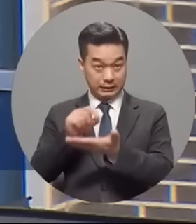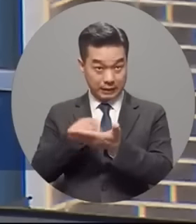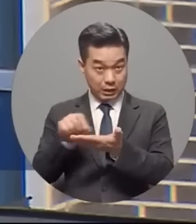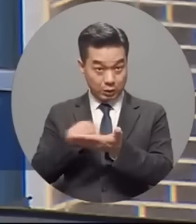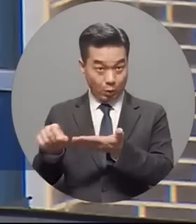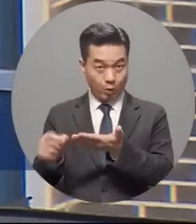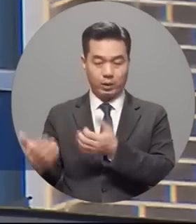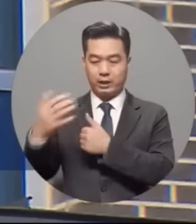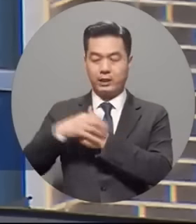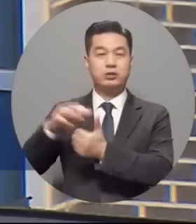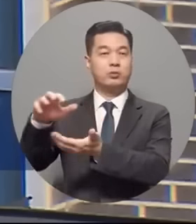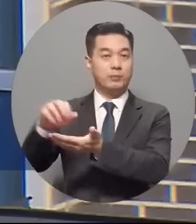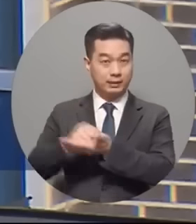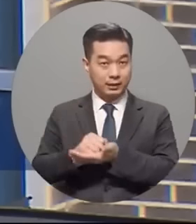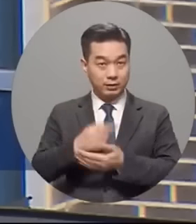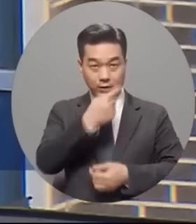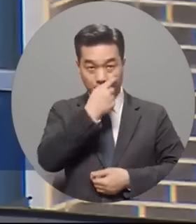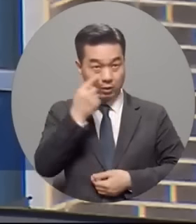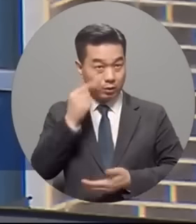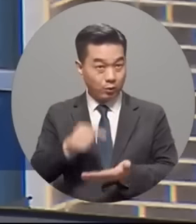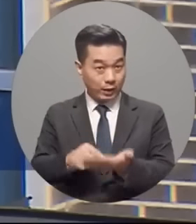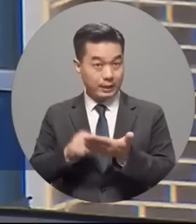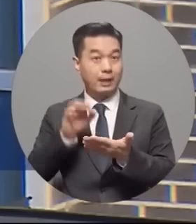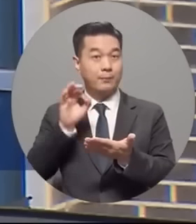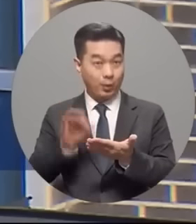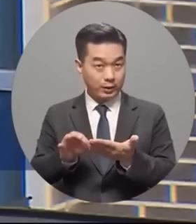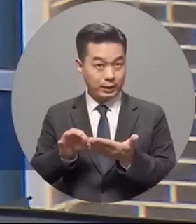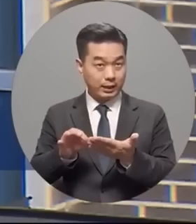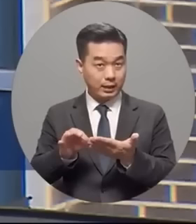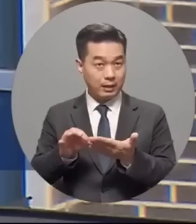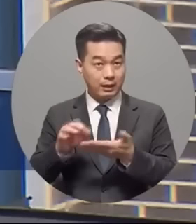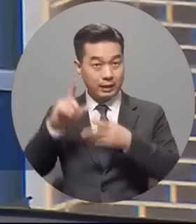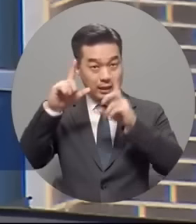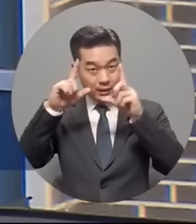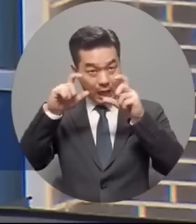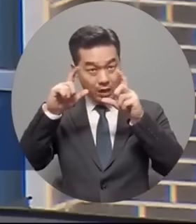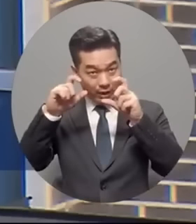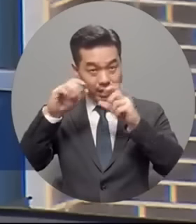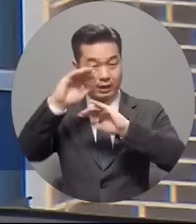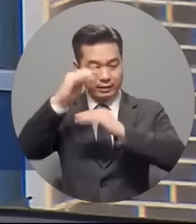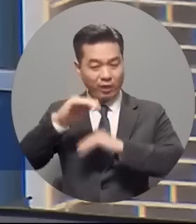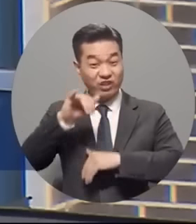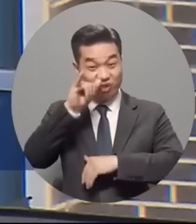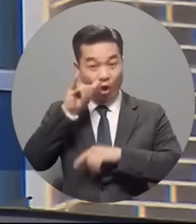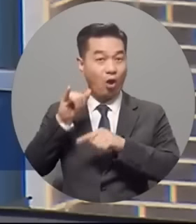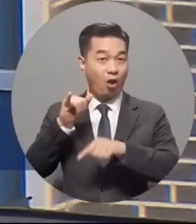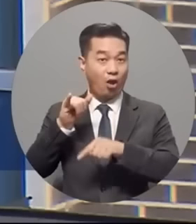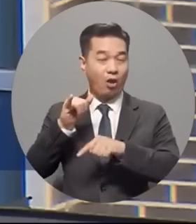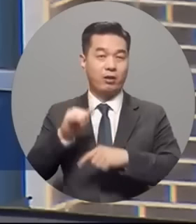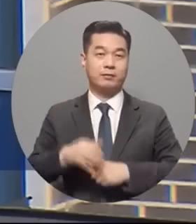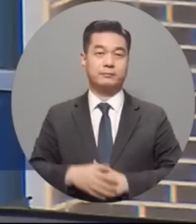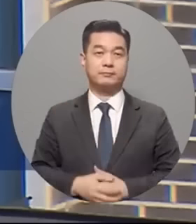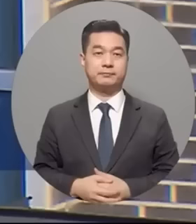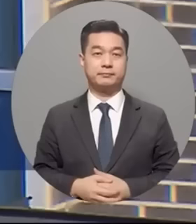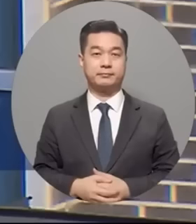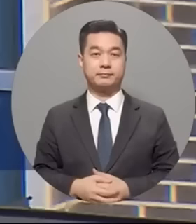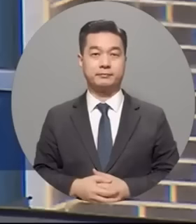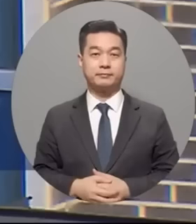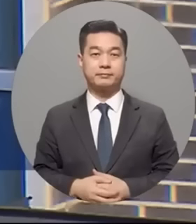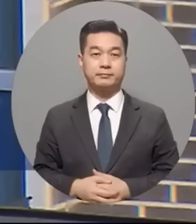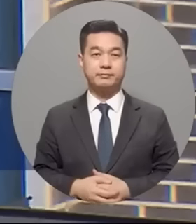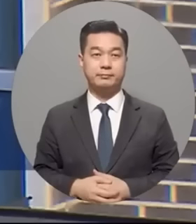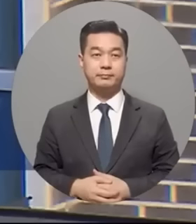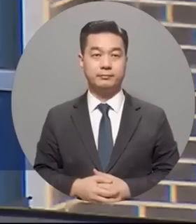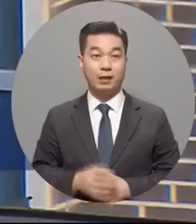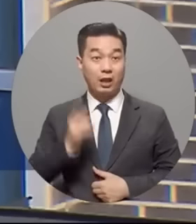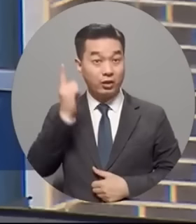가지고 네, 확인을 해보니까 이제 카메라를 촬영했다라는 그 내용이 있더라고요. 일단 휴대폰을